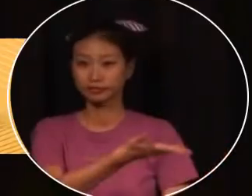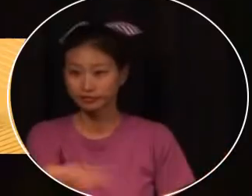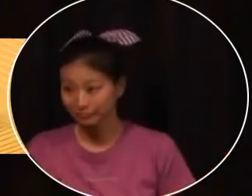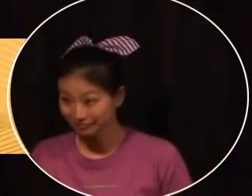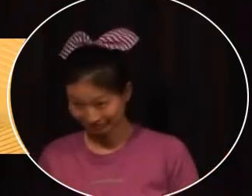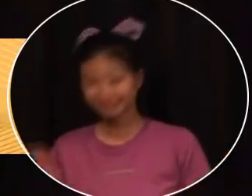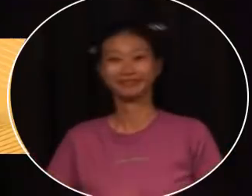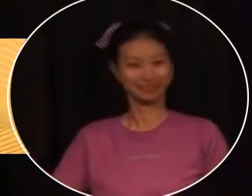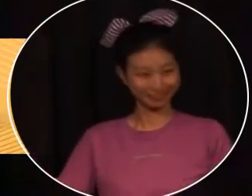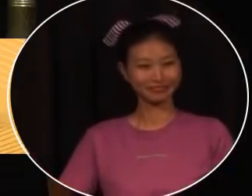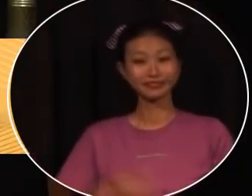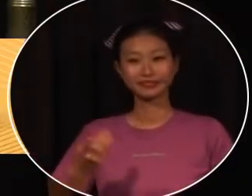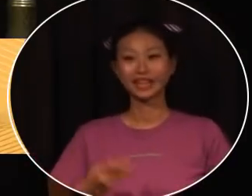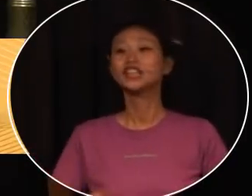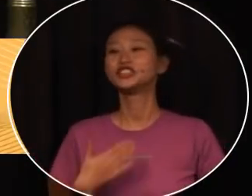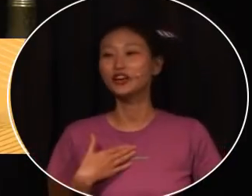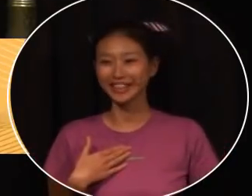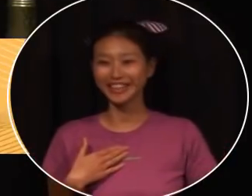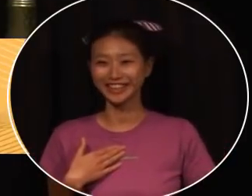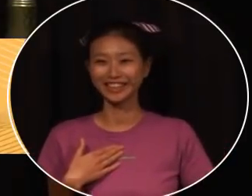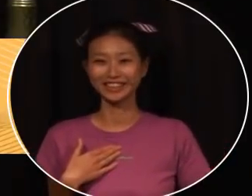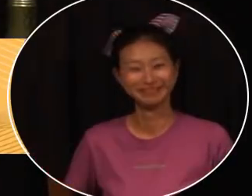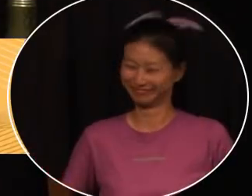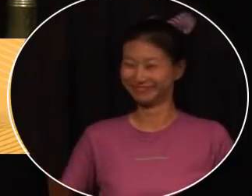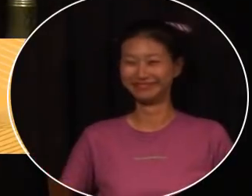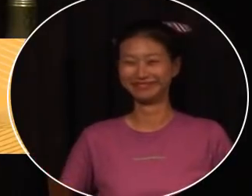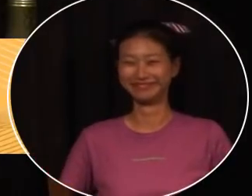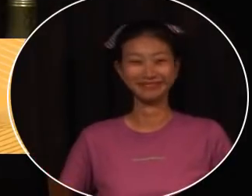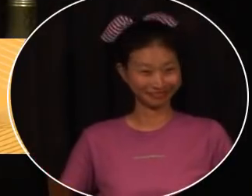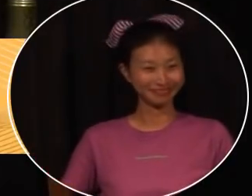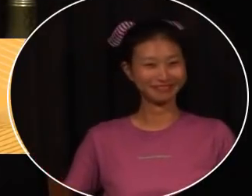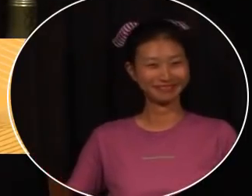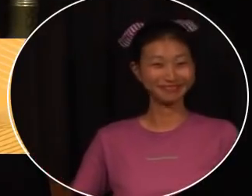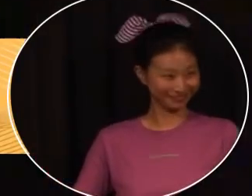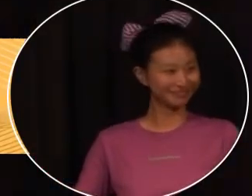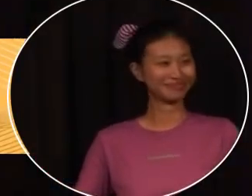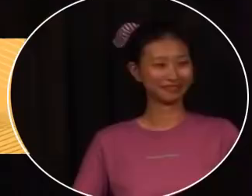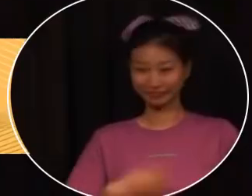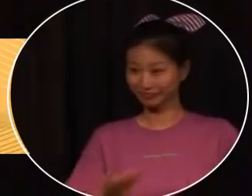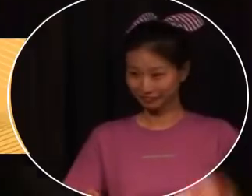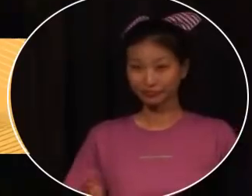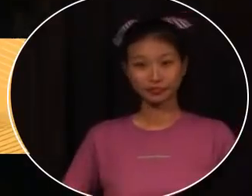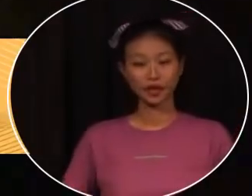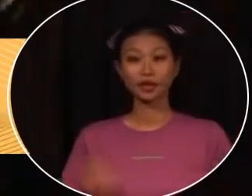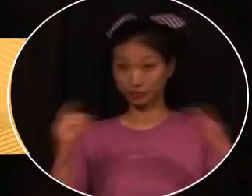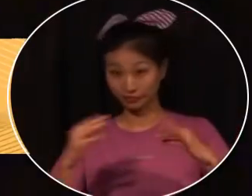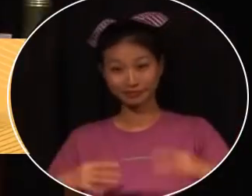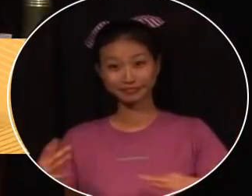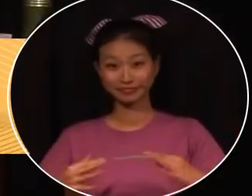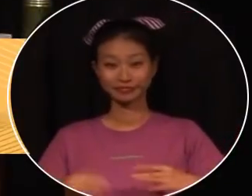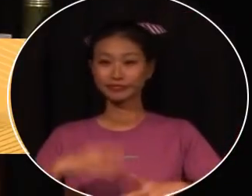塔。 用泡泡跟丁满当女。 泡泡跟丁满，对，就你配对上。